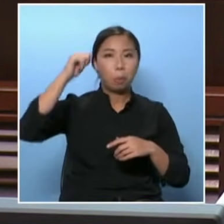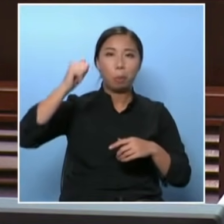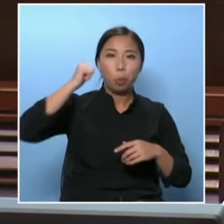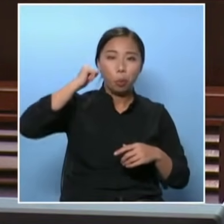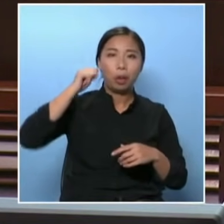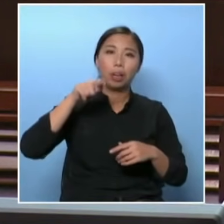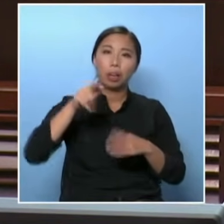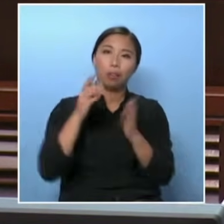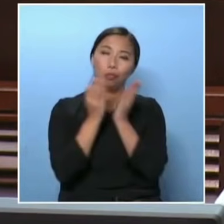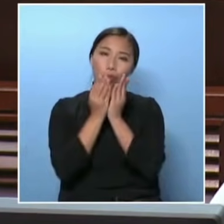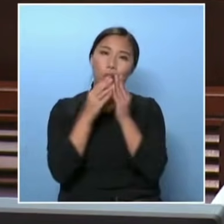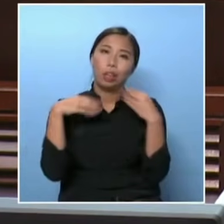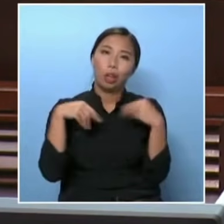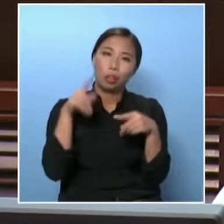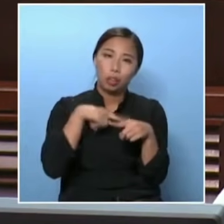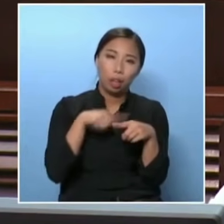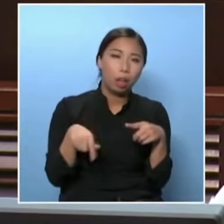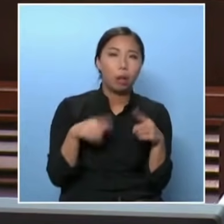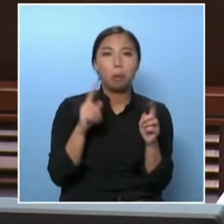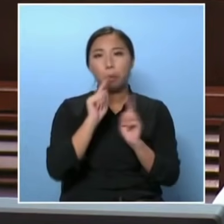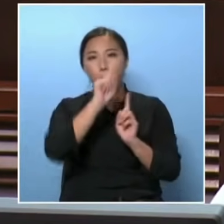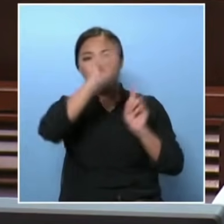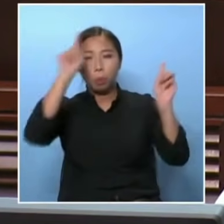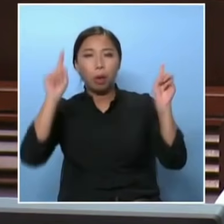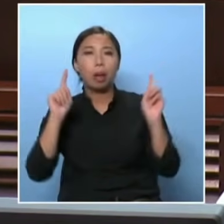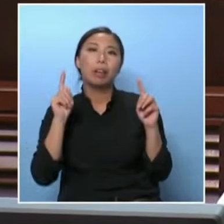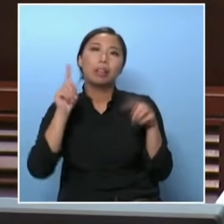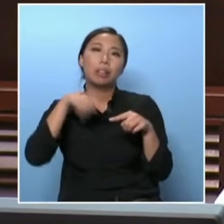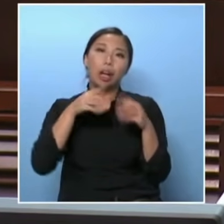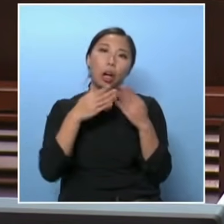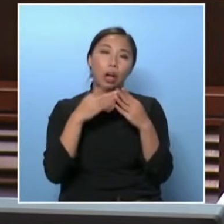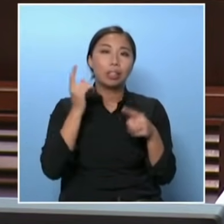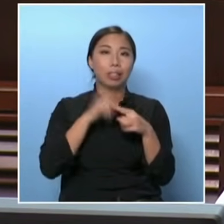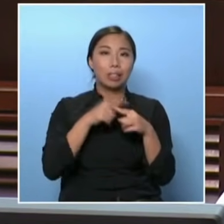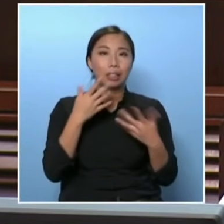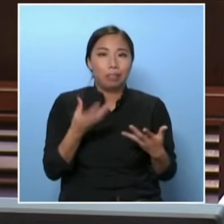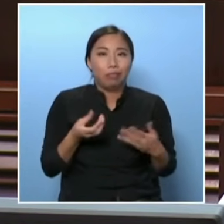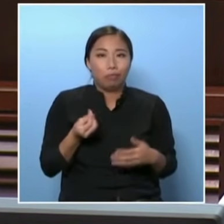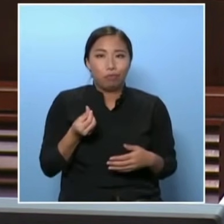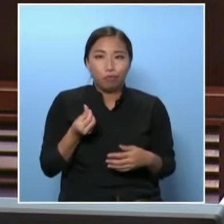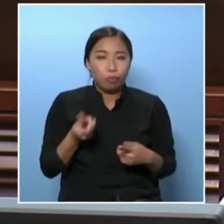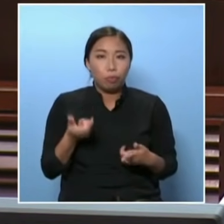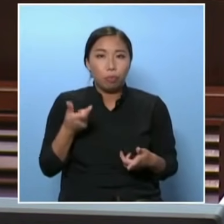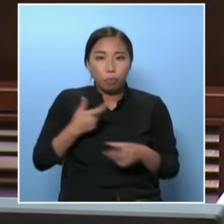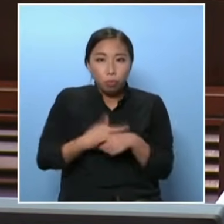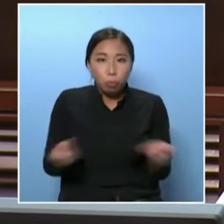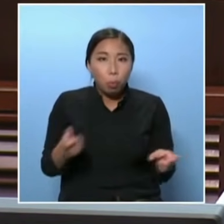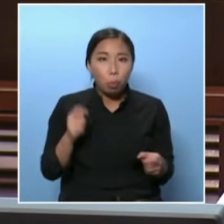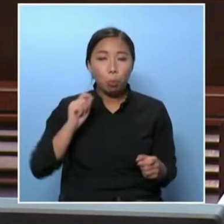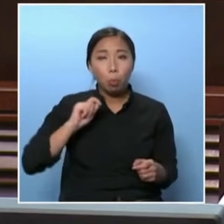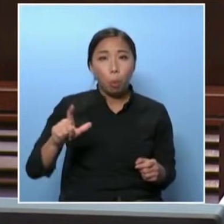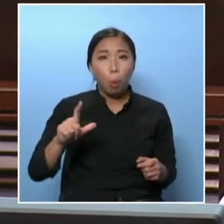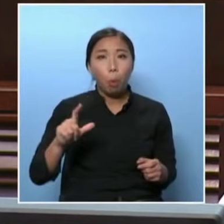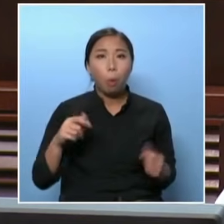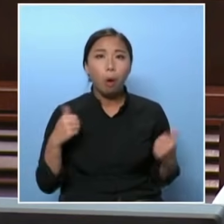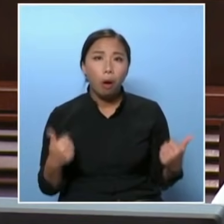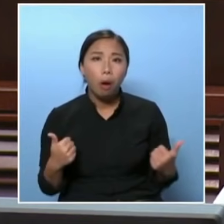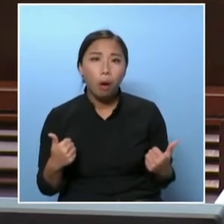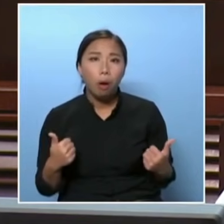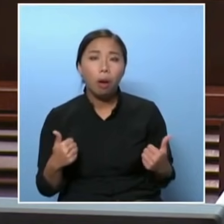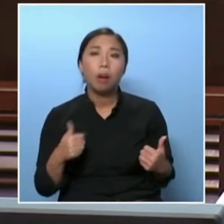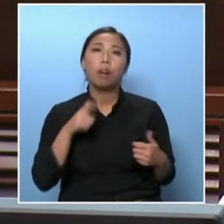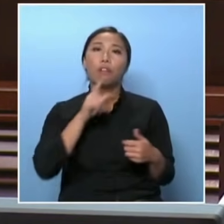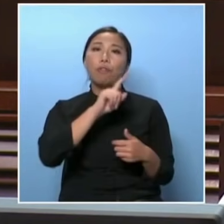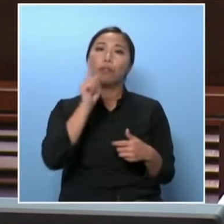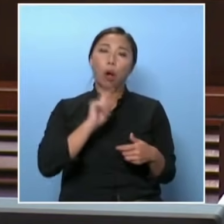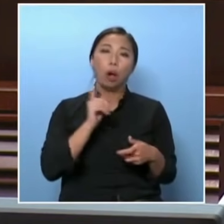讀過教育大學讀什麼大學呢？因為現在我們其實老師的薪酬待遇絕對不薄，就是老師有學位的老